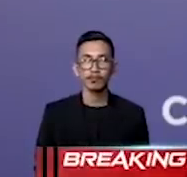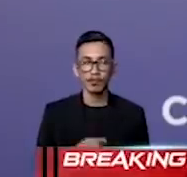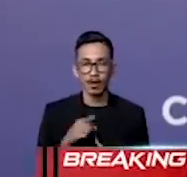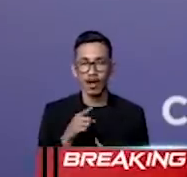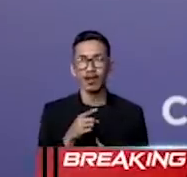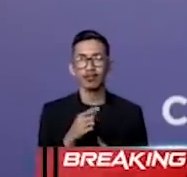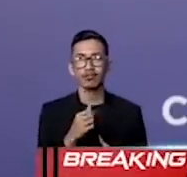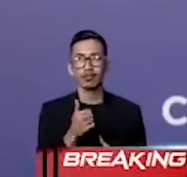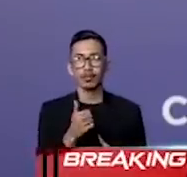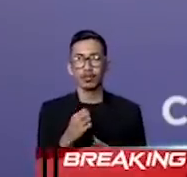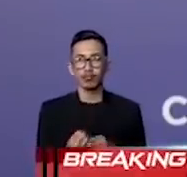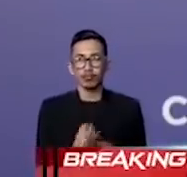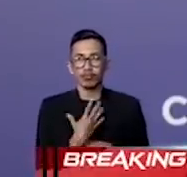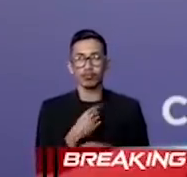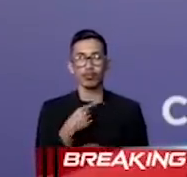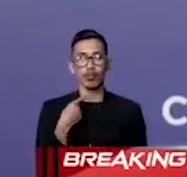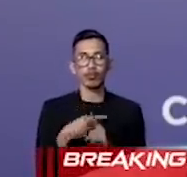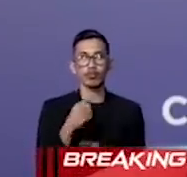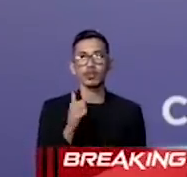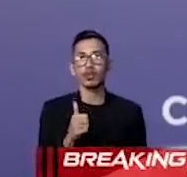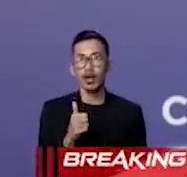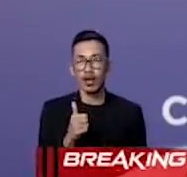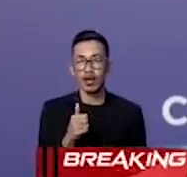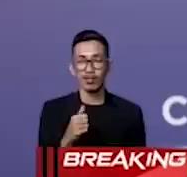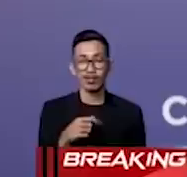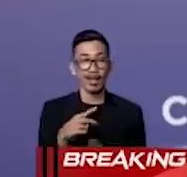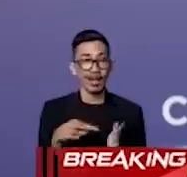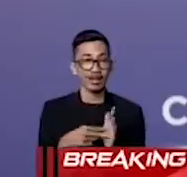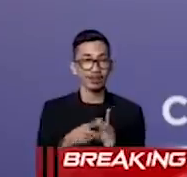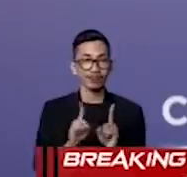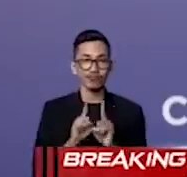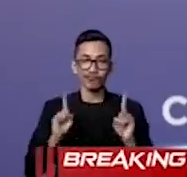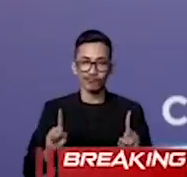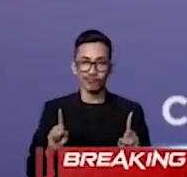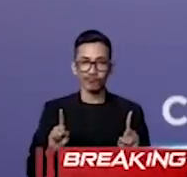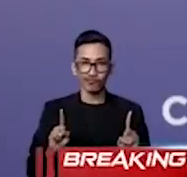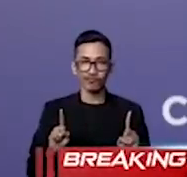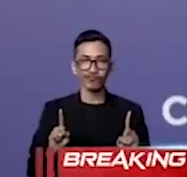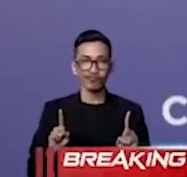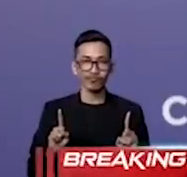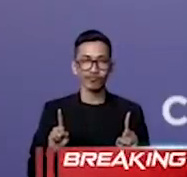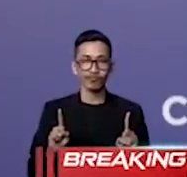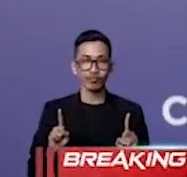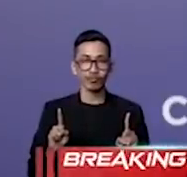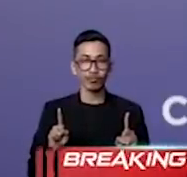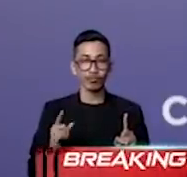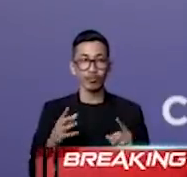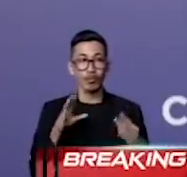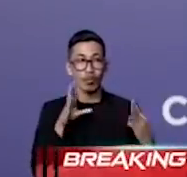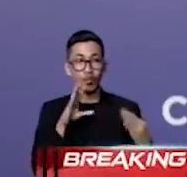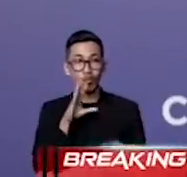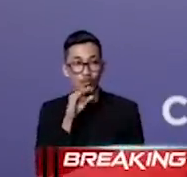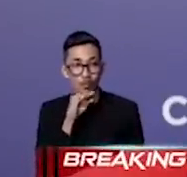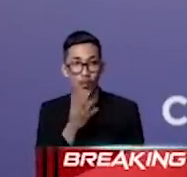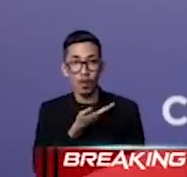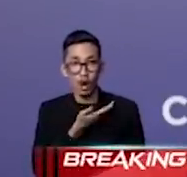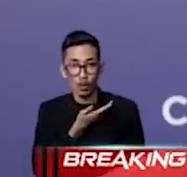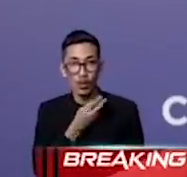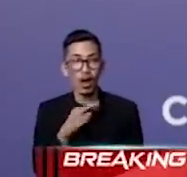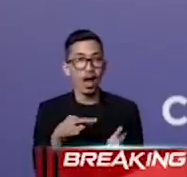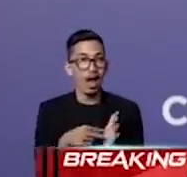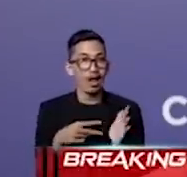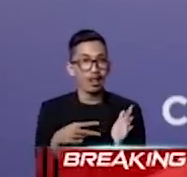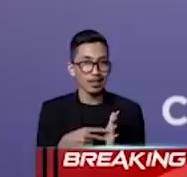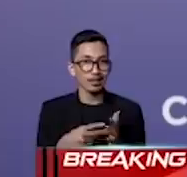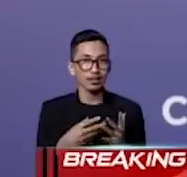menjadi lengah Oleh karena itu jaga jarak Hai apabila kita harus berbicara dengan orang lain upayakan